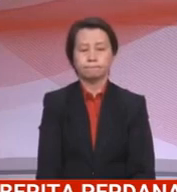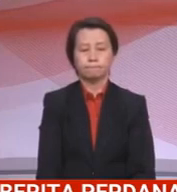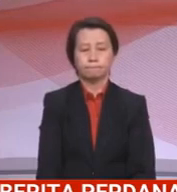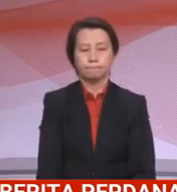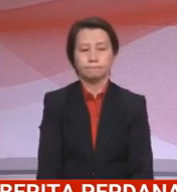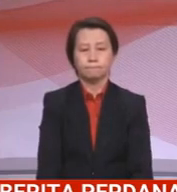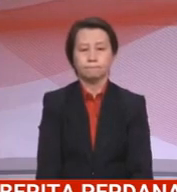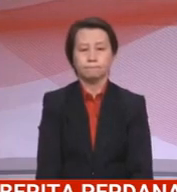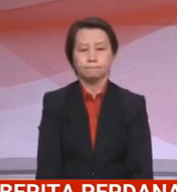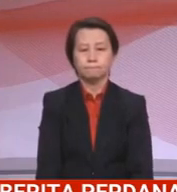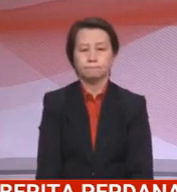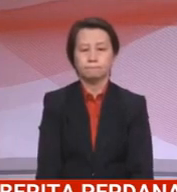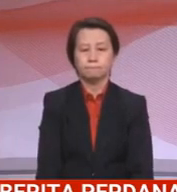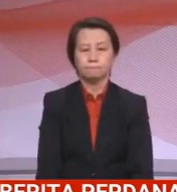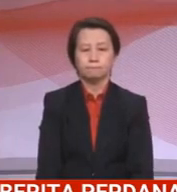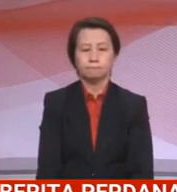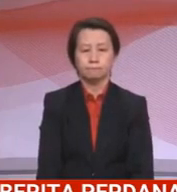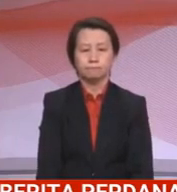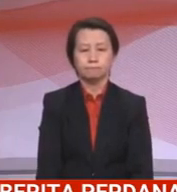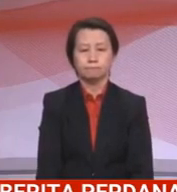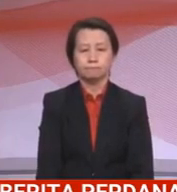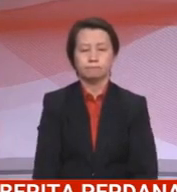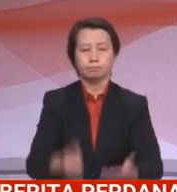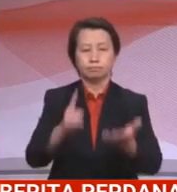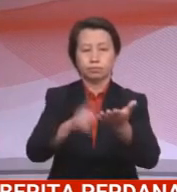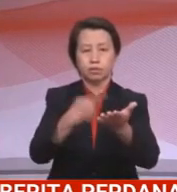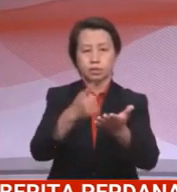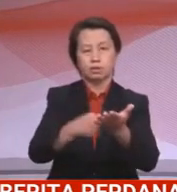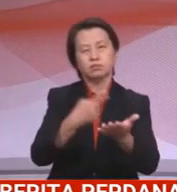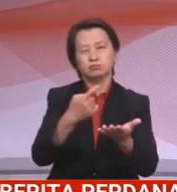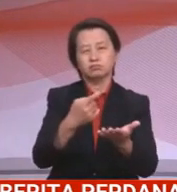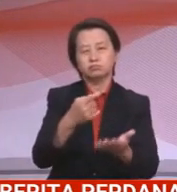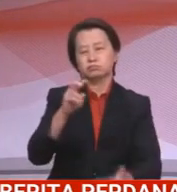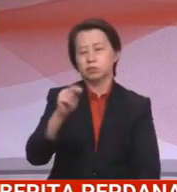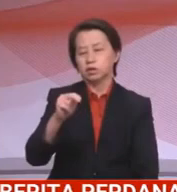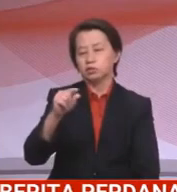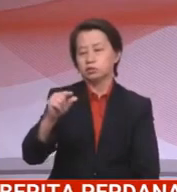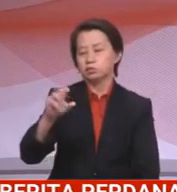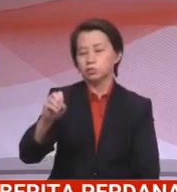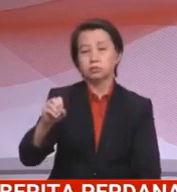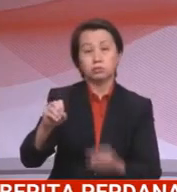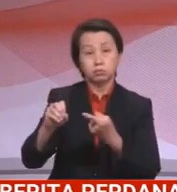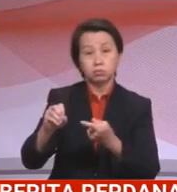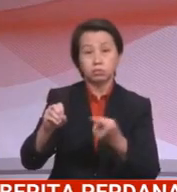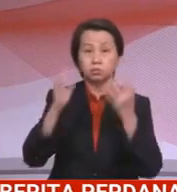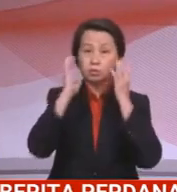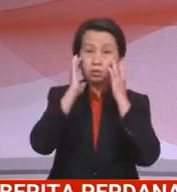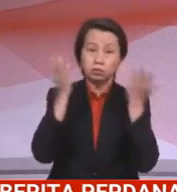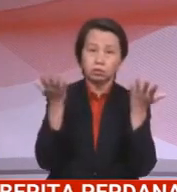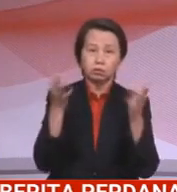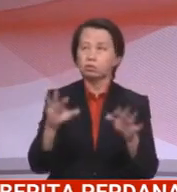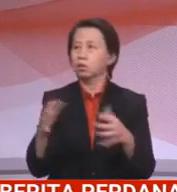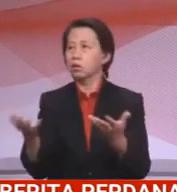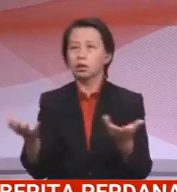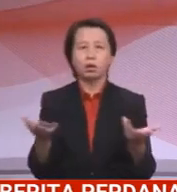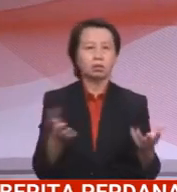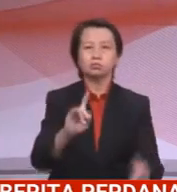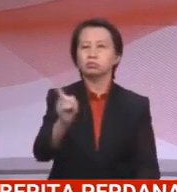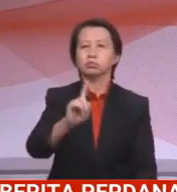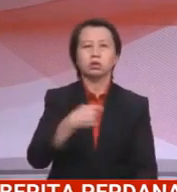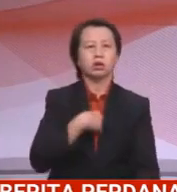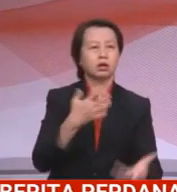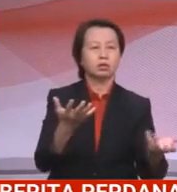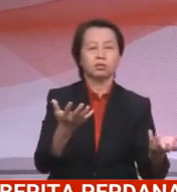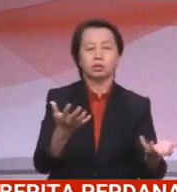hai hai Hai kadang-kadang Njo ini tidak tidak tidak tahu bagaimana mereka dimana